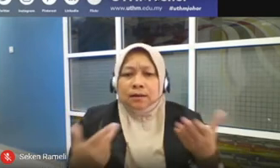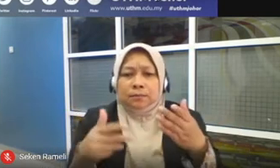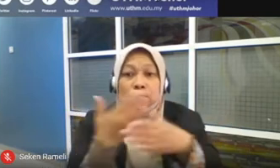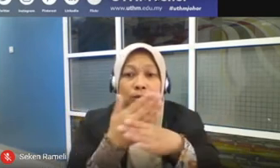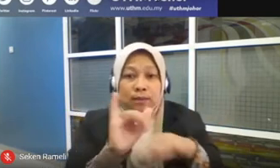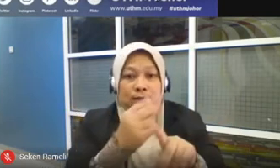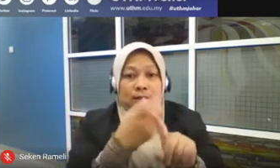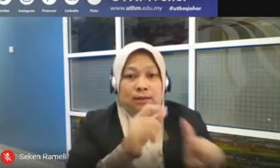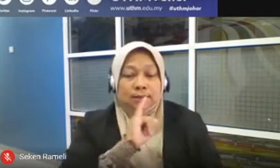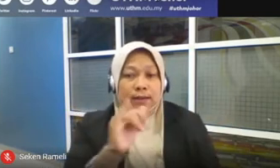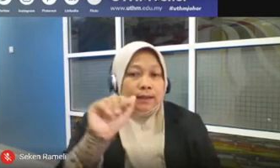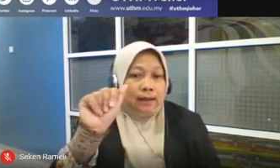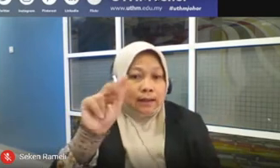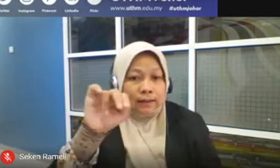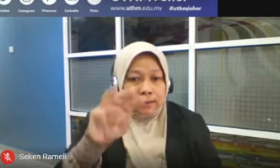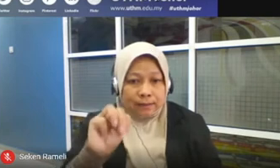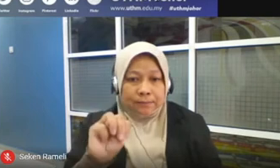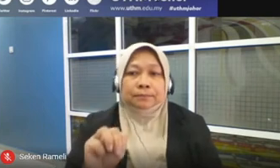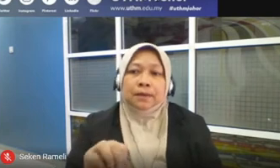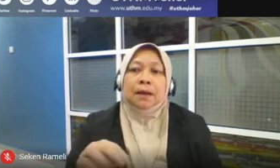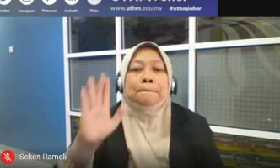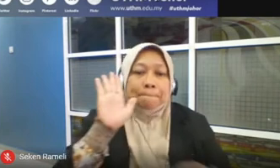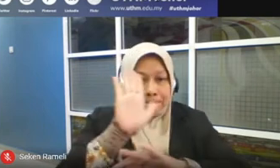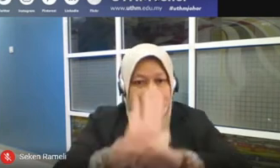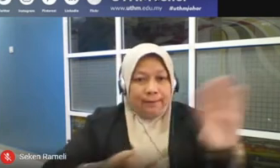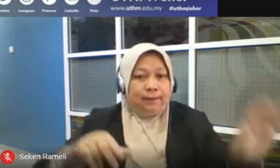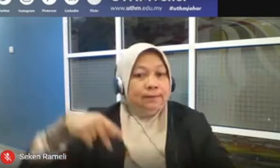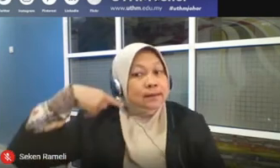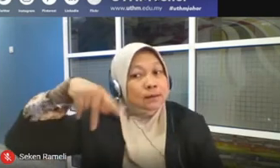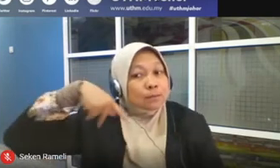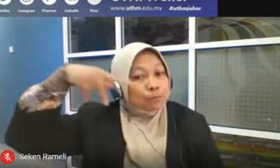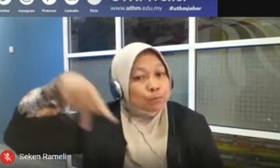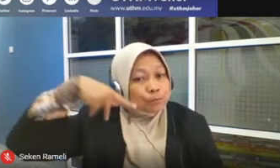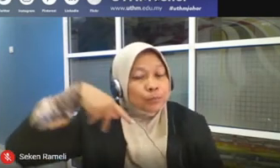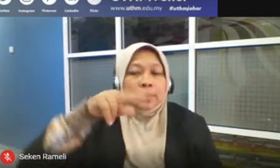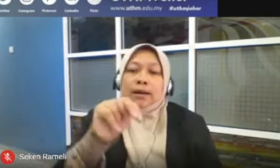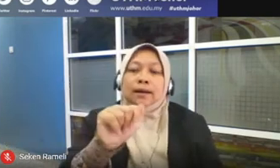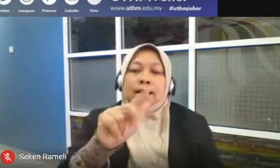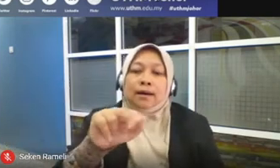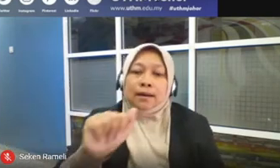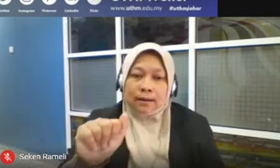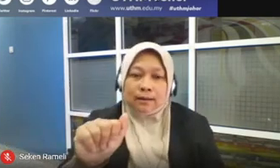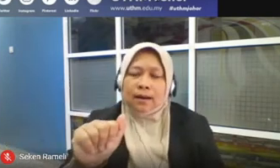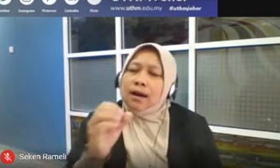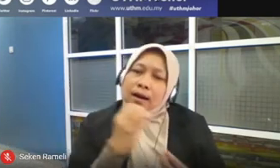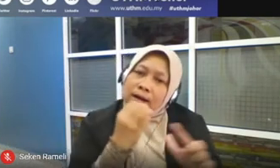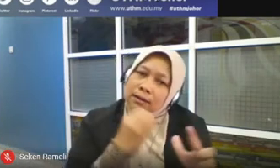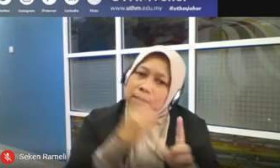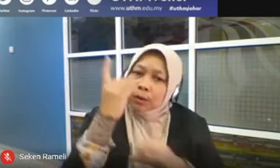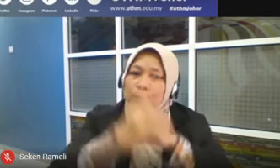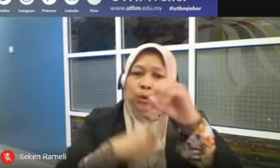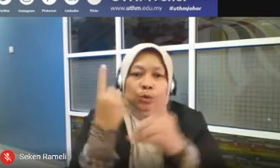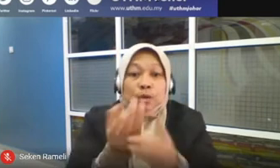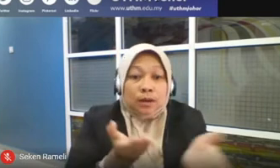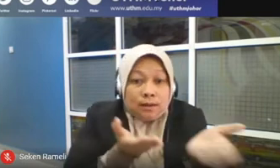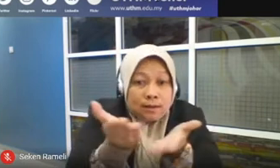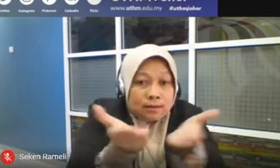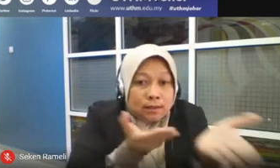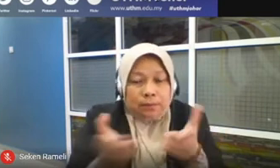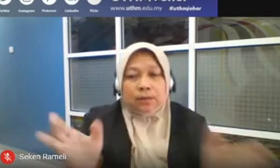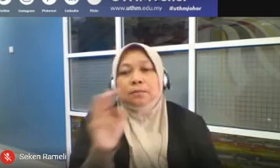saya, Anim Zarina Azizan, tapi biasanya orang panggil saya Nana lah, ataupun dalam dunia servisa saya sebagai